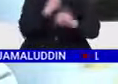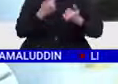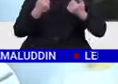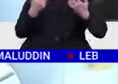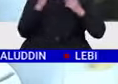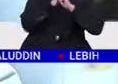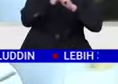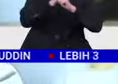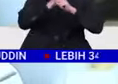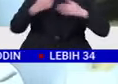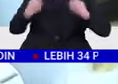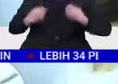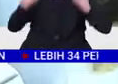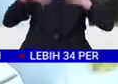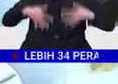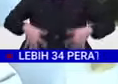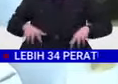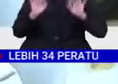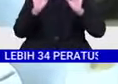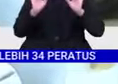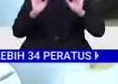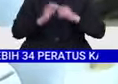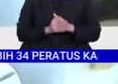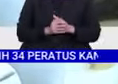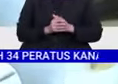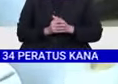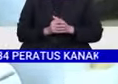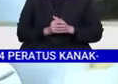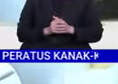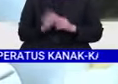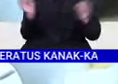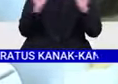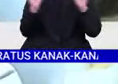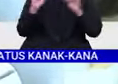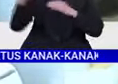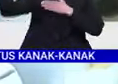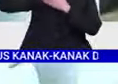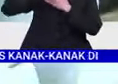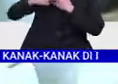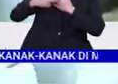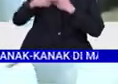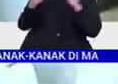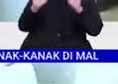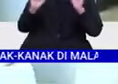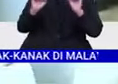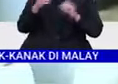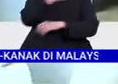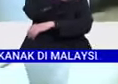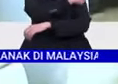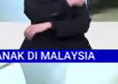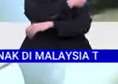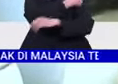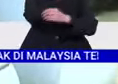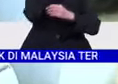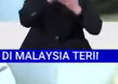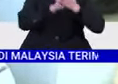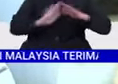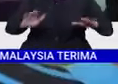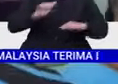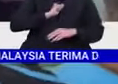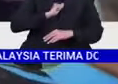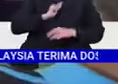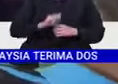supaya oke Ada penyakit masuk dalam badan kita bila Baekhyun untuk nyanyi keselamatan